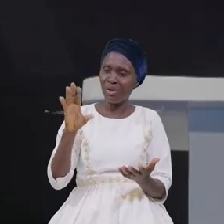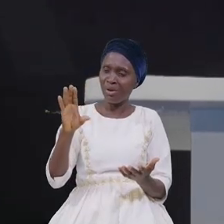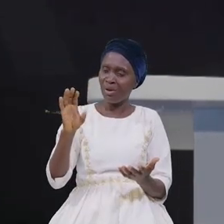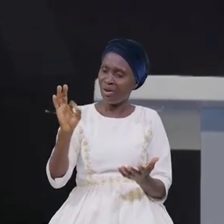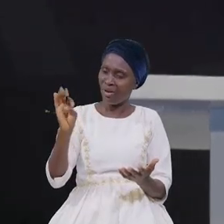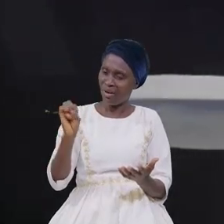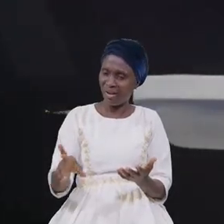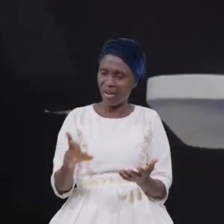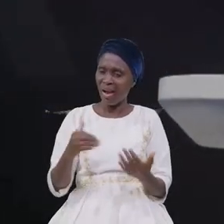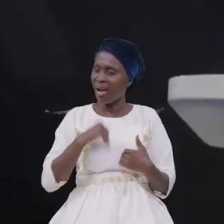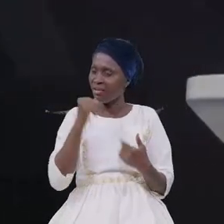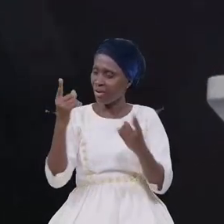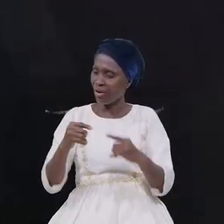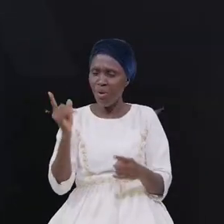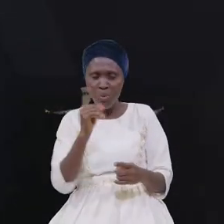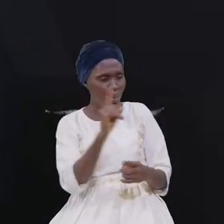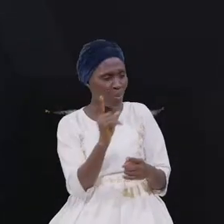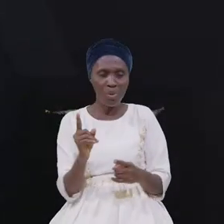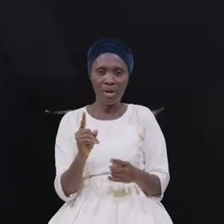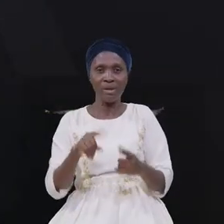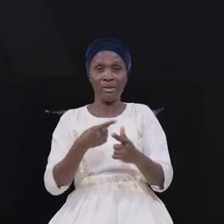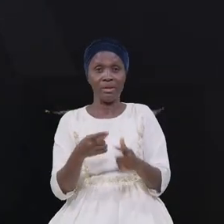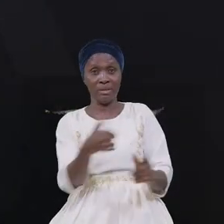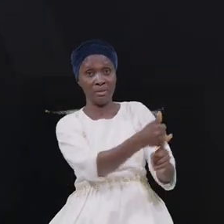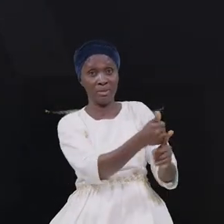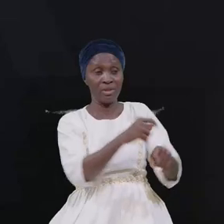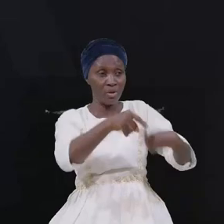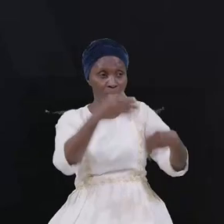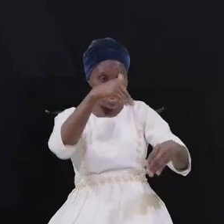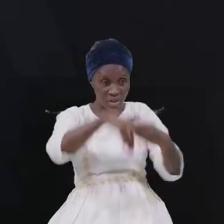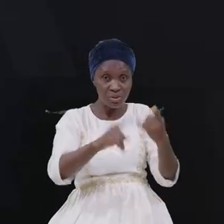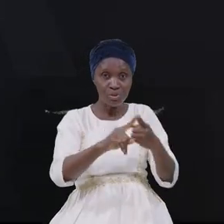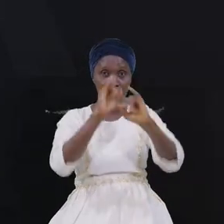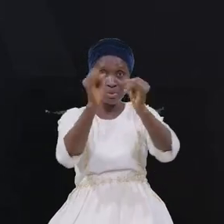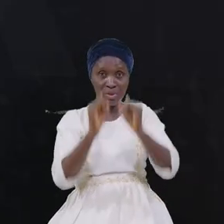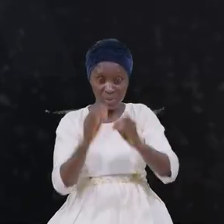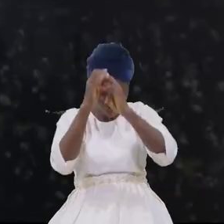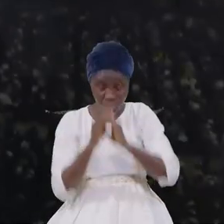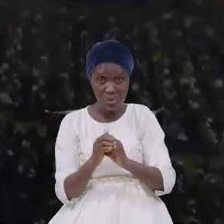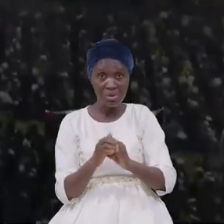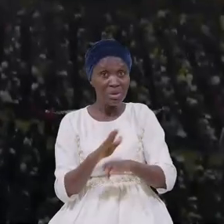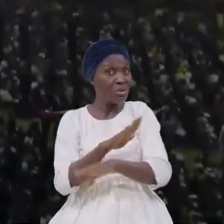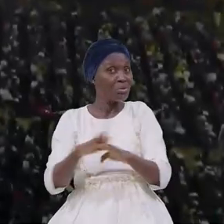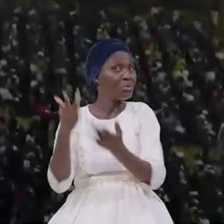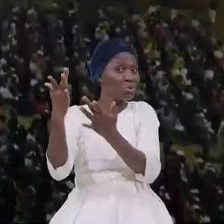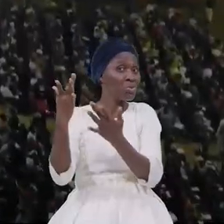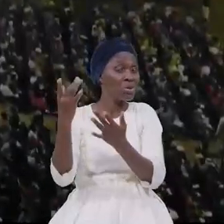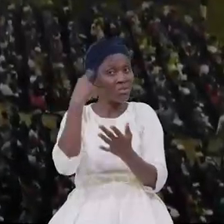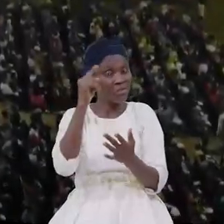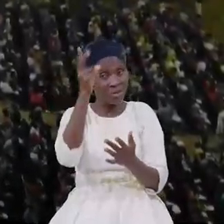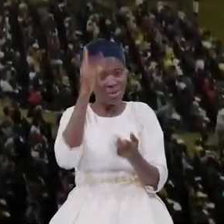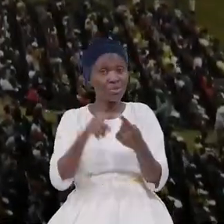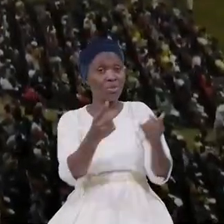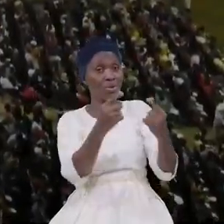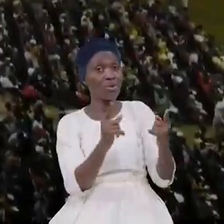est-il? Alors, ils vont se plonger dans l'idolâtrie. Ils ne vont même pas attendre que Satan vienne vers eux, que